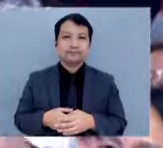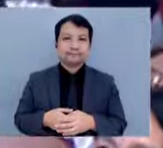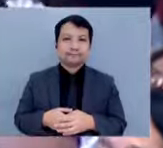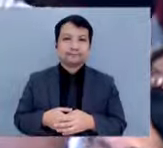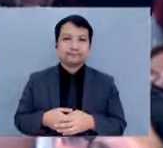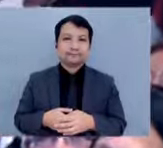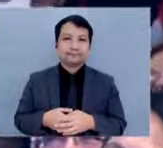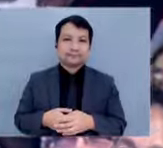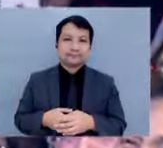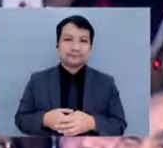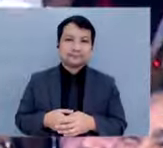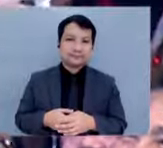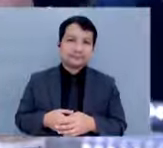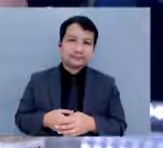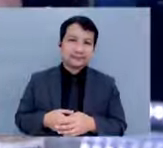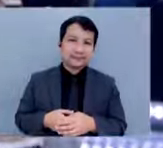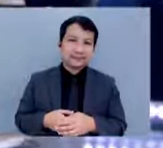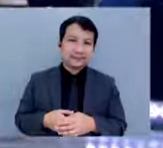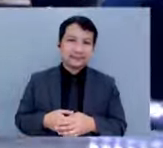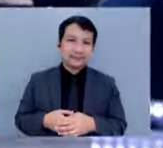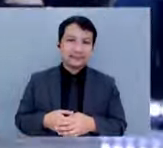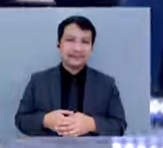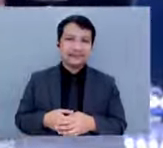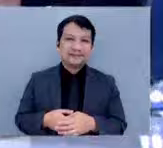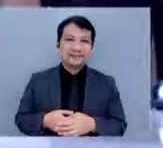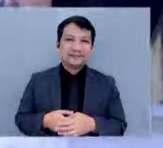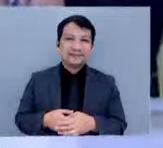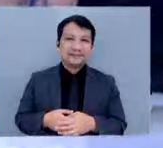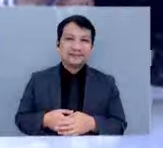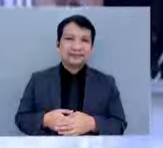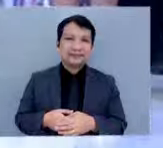Hi, Andres. Hello daw!